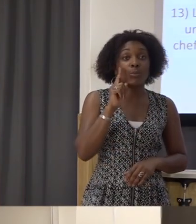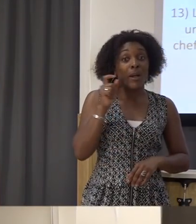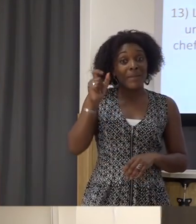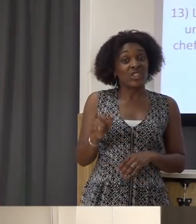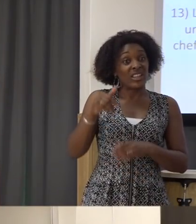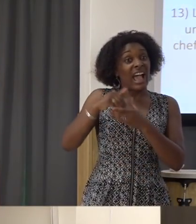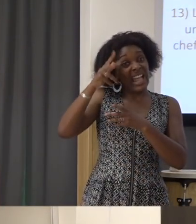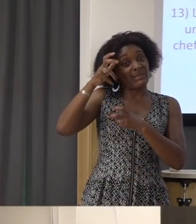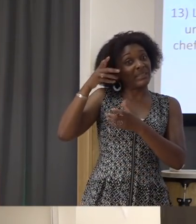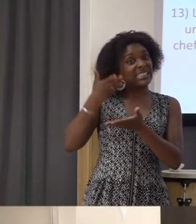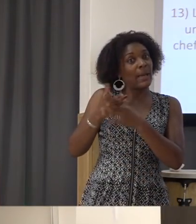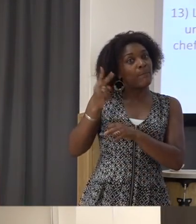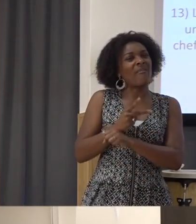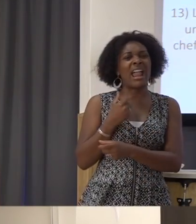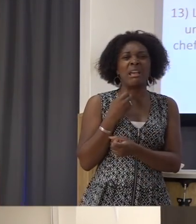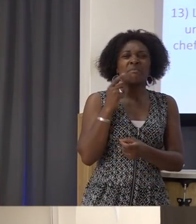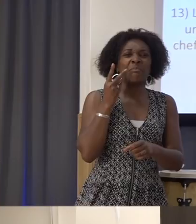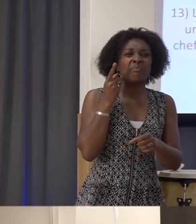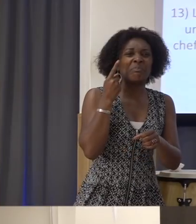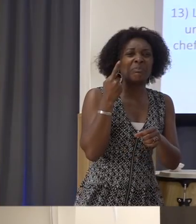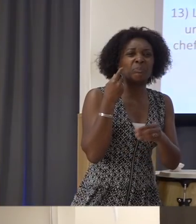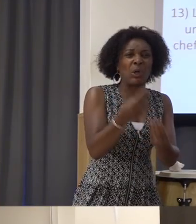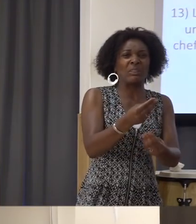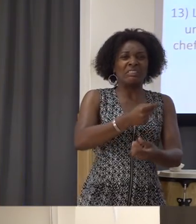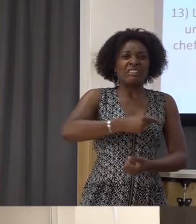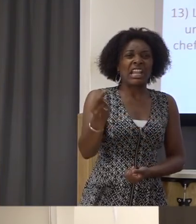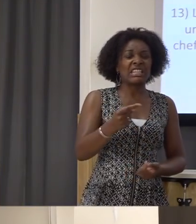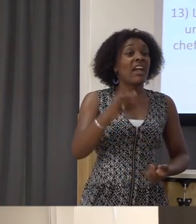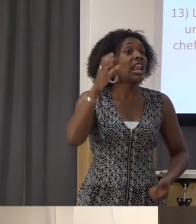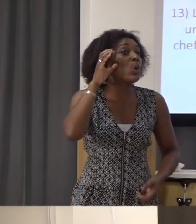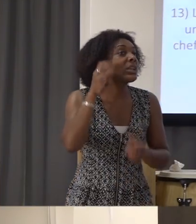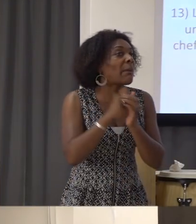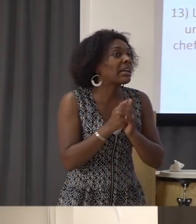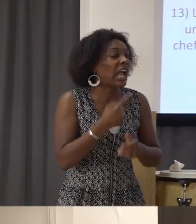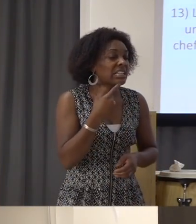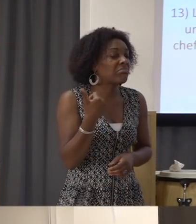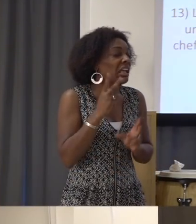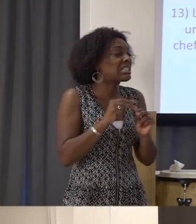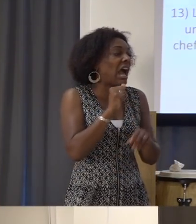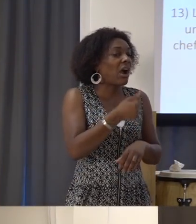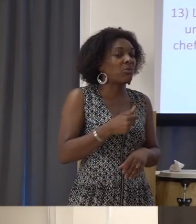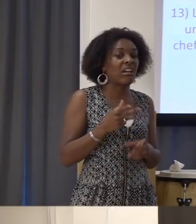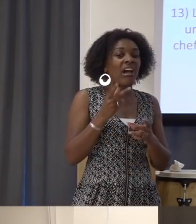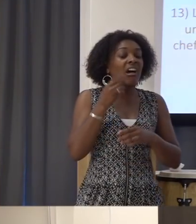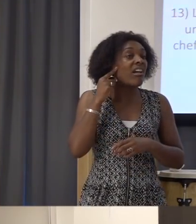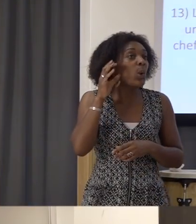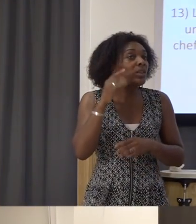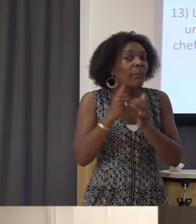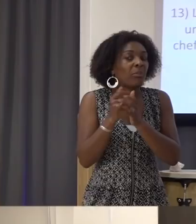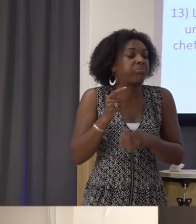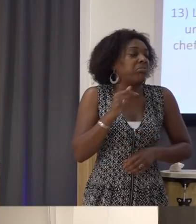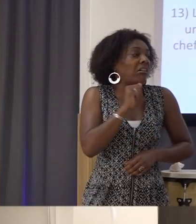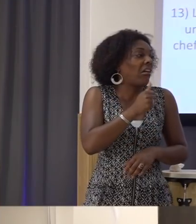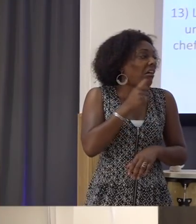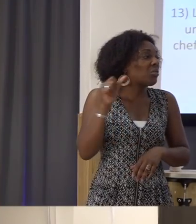Elle est là, elle balance seulement. Tu fais ta prière, elle écoute, elle dit, oh, qu'est-ce qu'elle raconte? Ou qu'est-ce qu'il raconte?